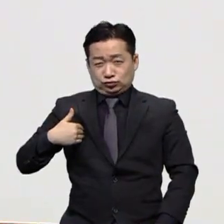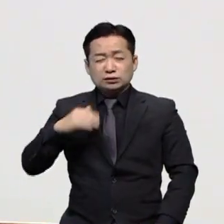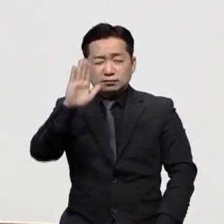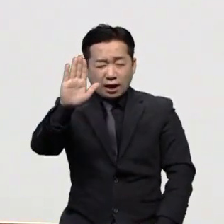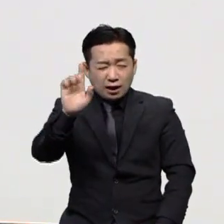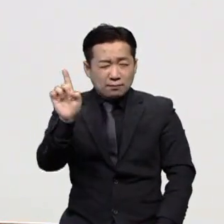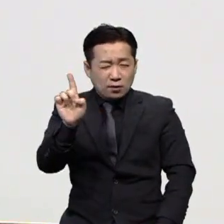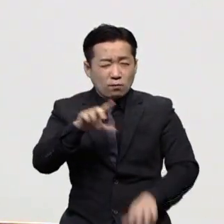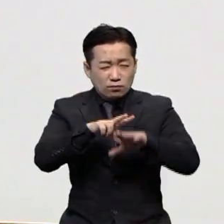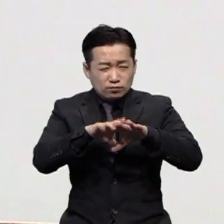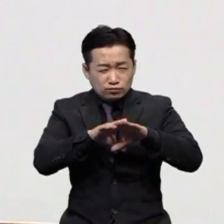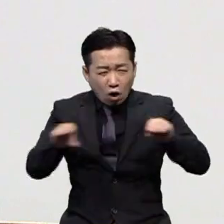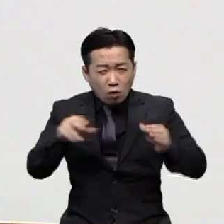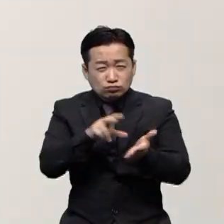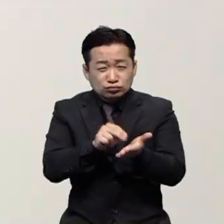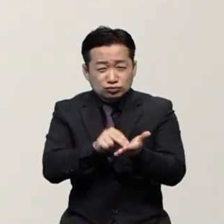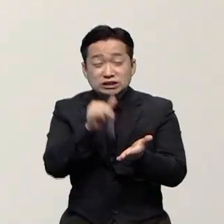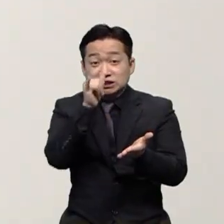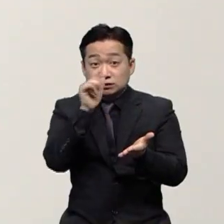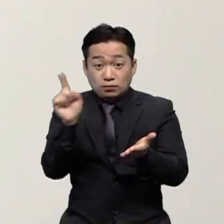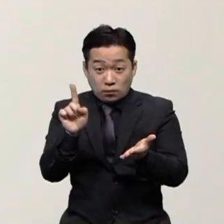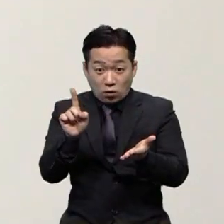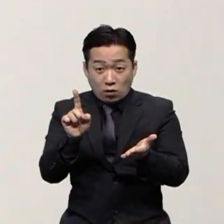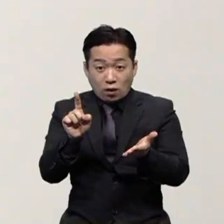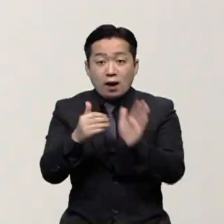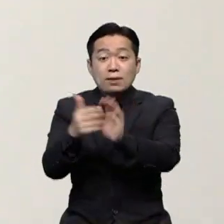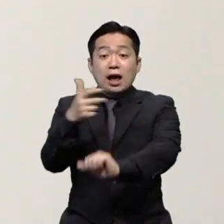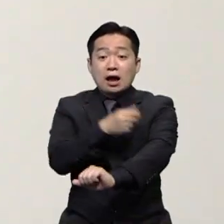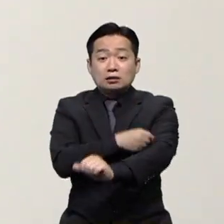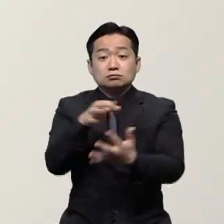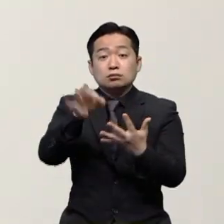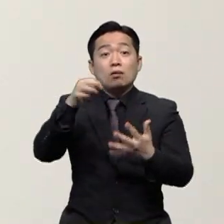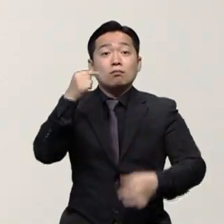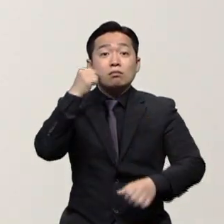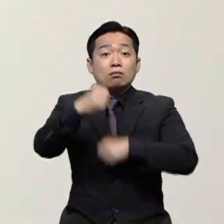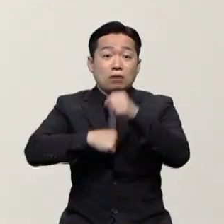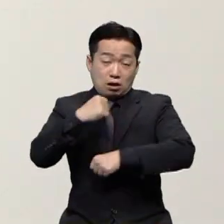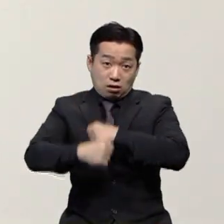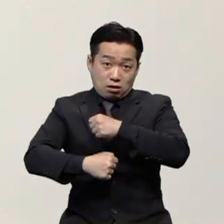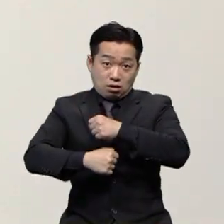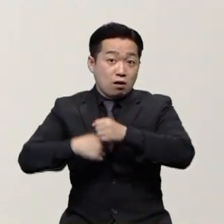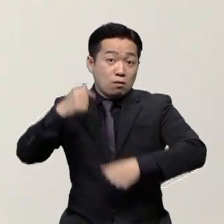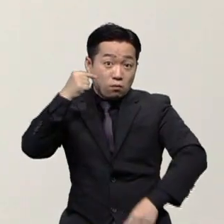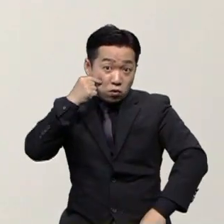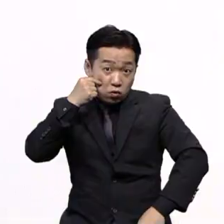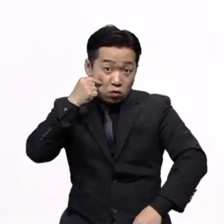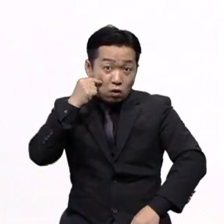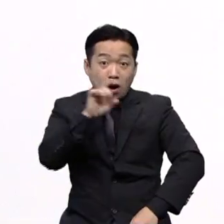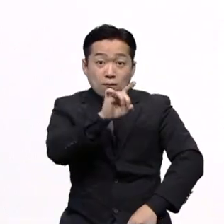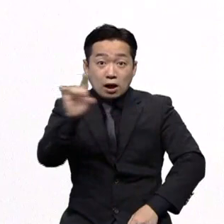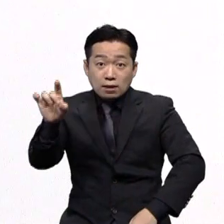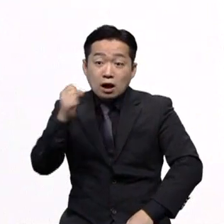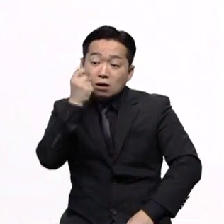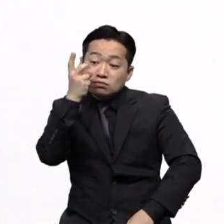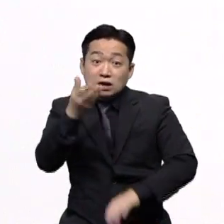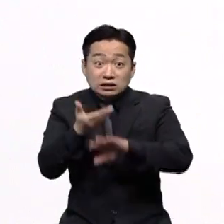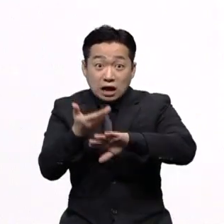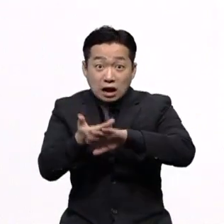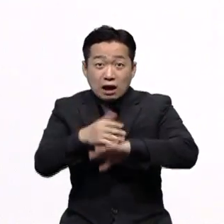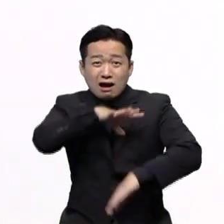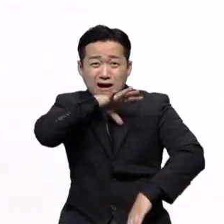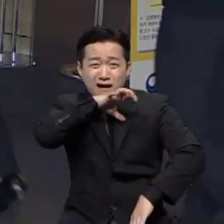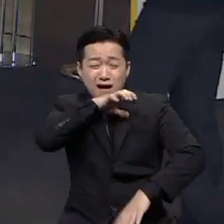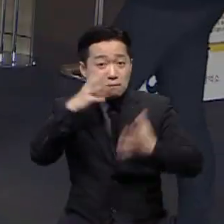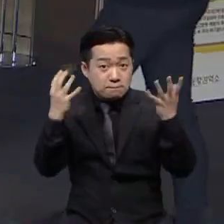아직 풀어야 할 과제가 있습니다. 백신을 선택할 수 없는데 백신마다 유효기간이 다르다면 불만이 쏟아질